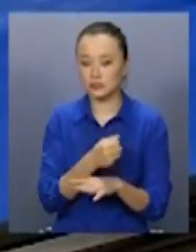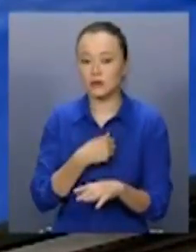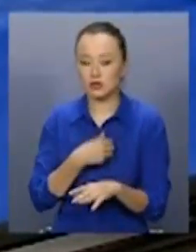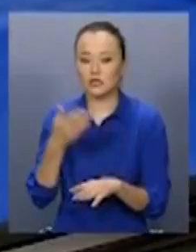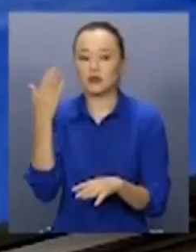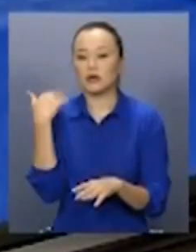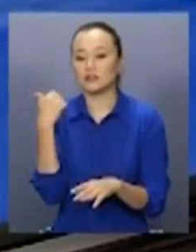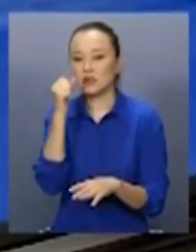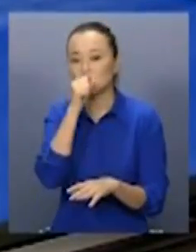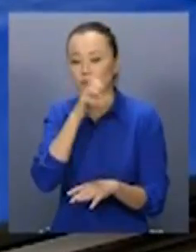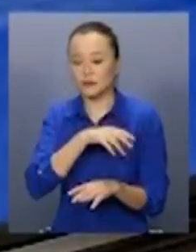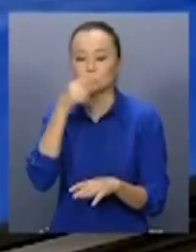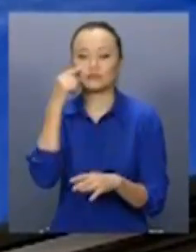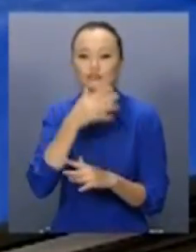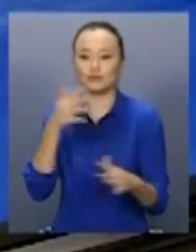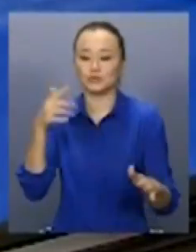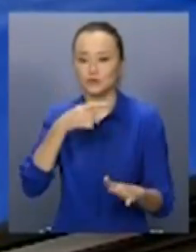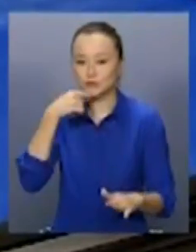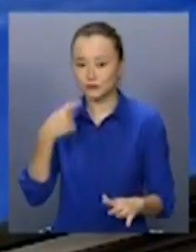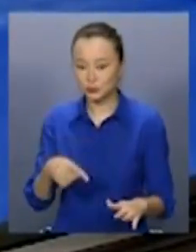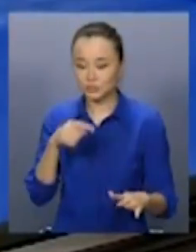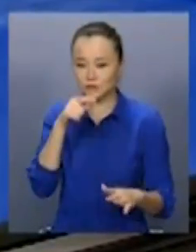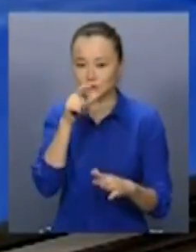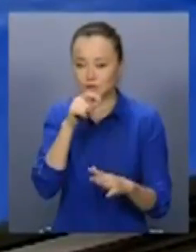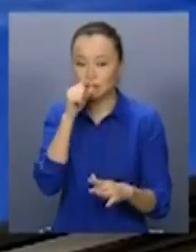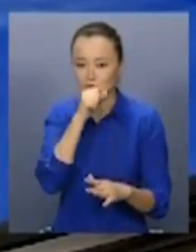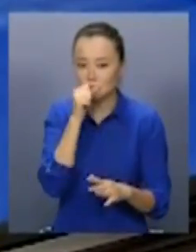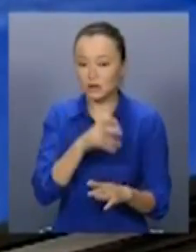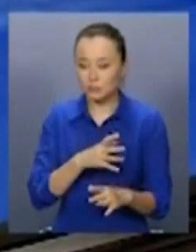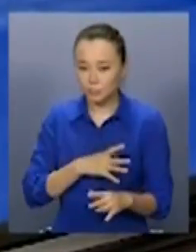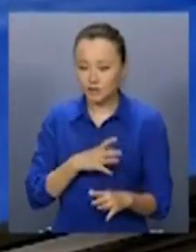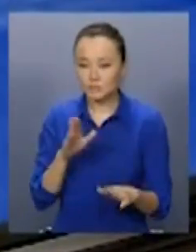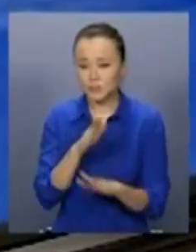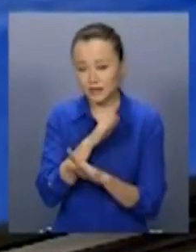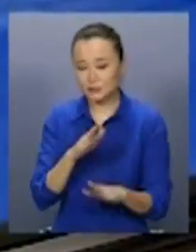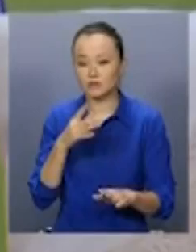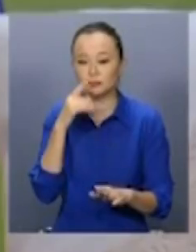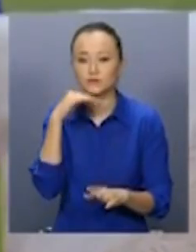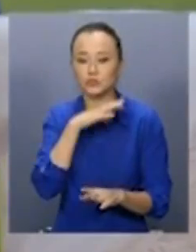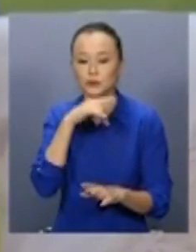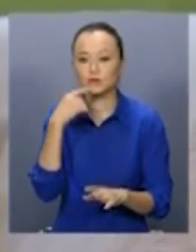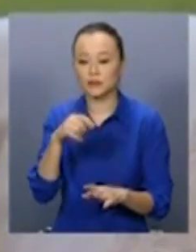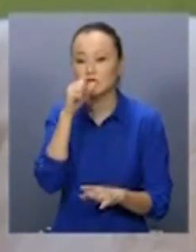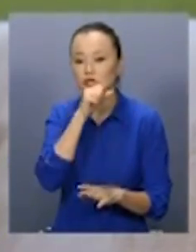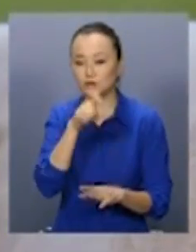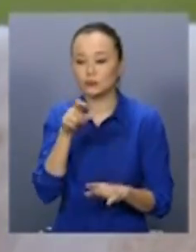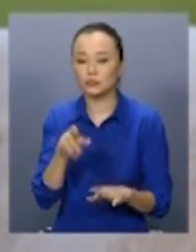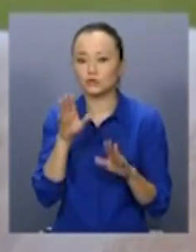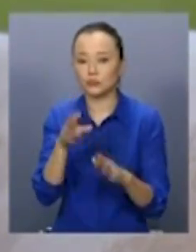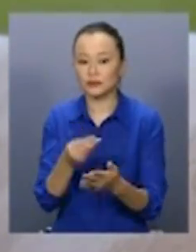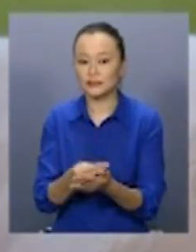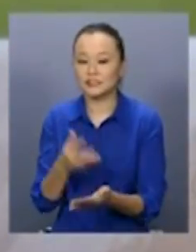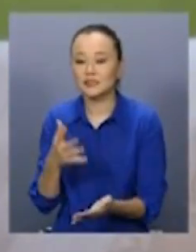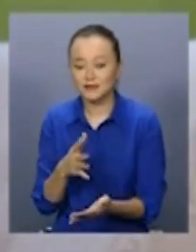уақытта көбінесе орысша әндер айтылатын. Көбінесе жаңағы орысша әндер айтылатын әртістер ғана